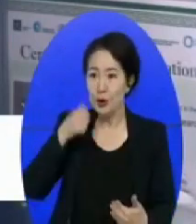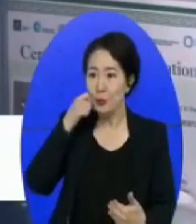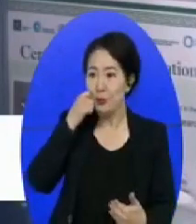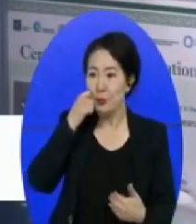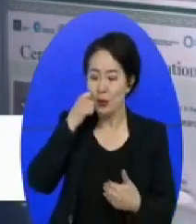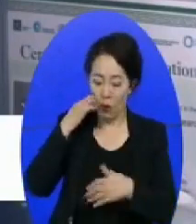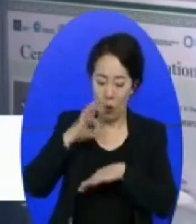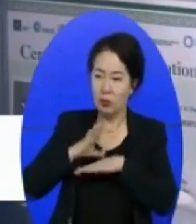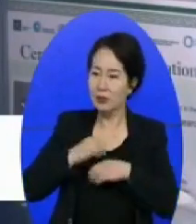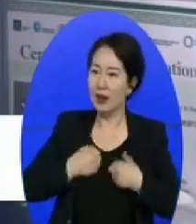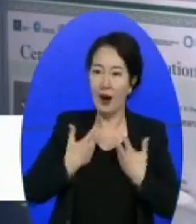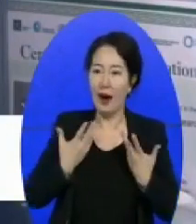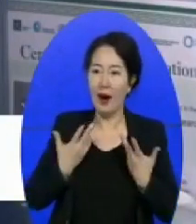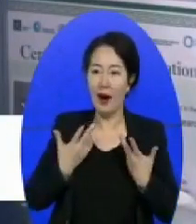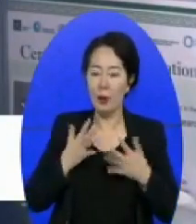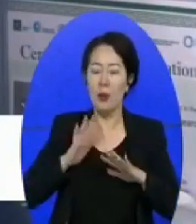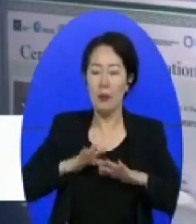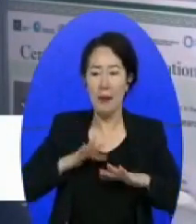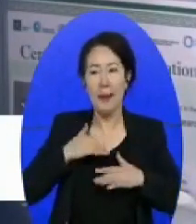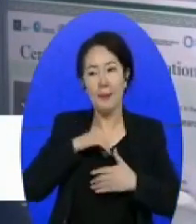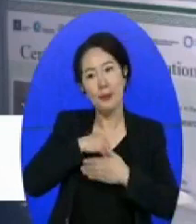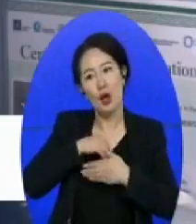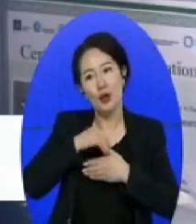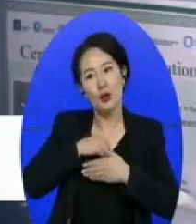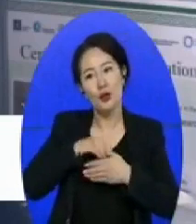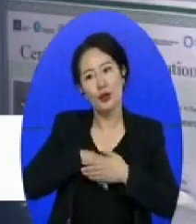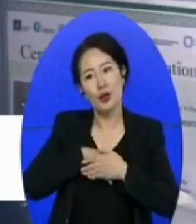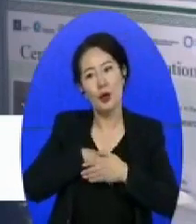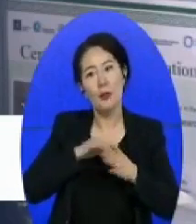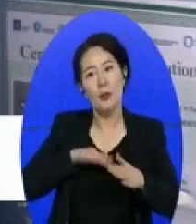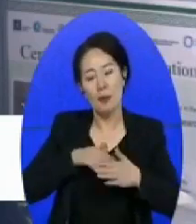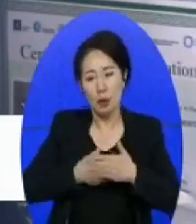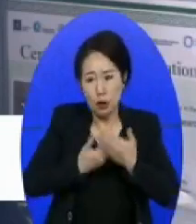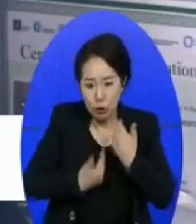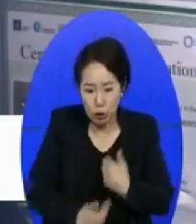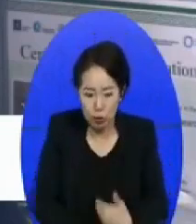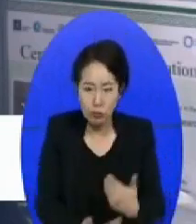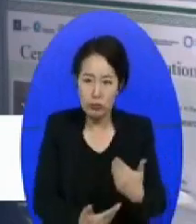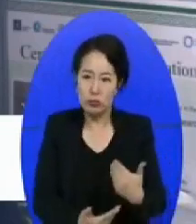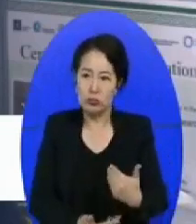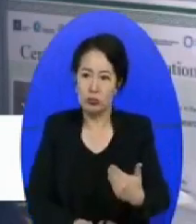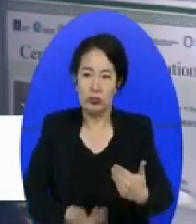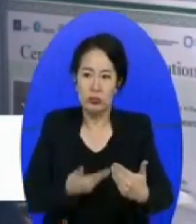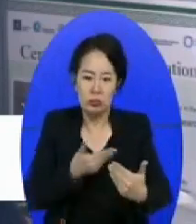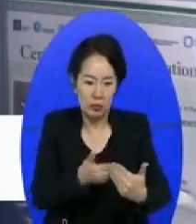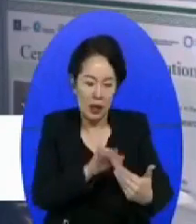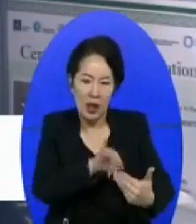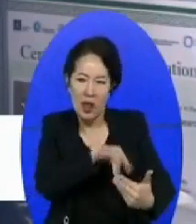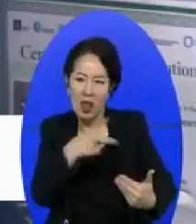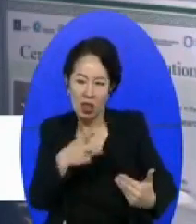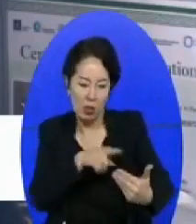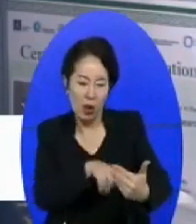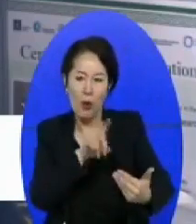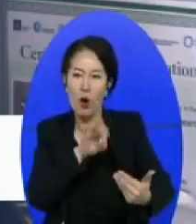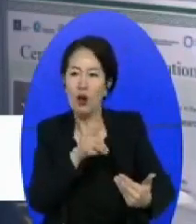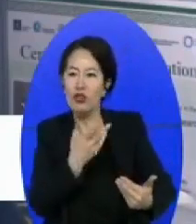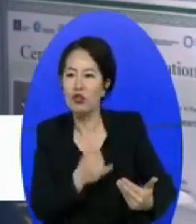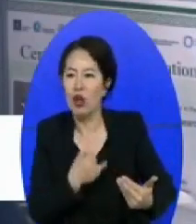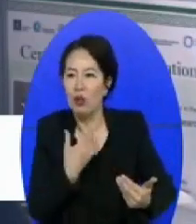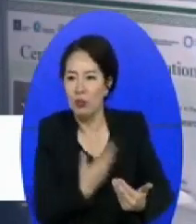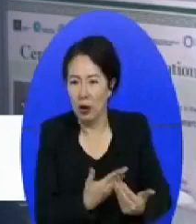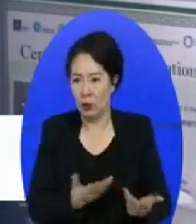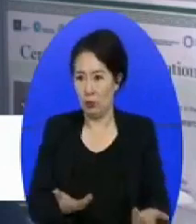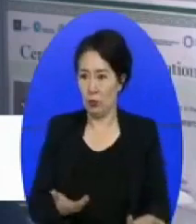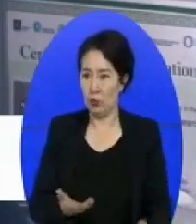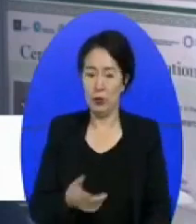байгаад ингээ байж болно тэр микроорганизм тий. Гэтэл өөрөөс нь гараад өрөөл бусдад ингээ очихороо илүүх хорож амьд өвч үүсгэх магадлал. Яг